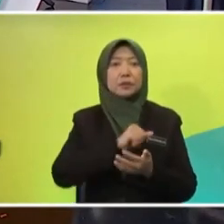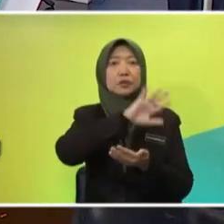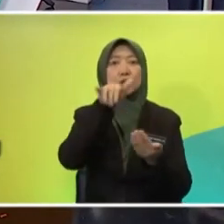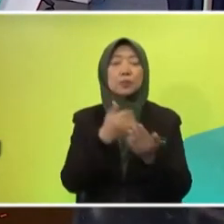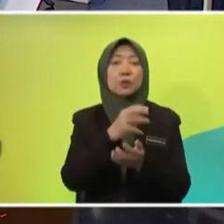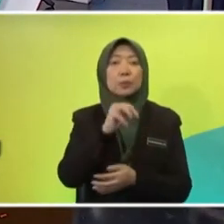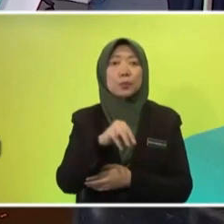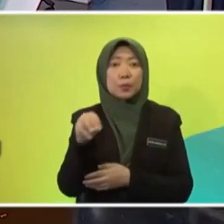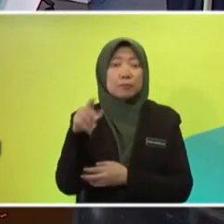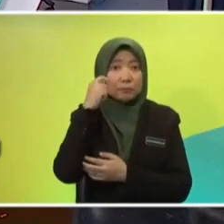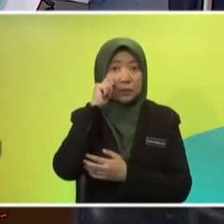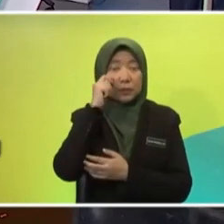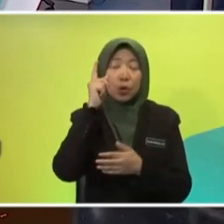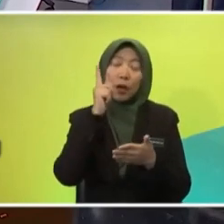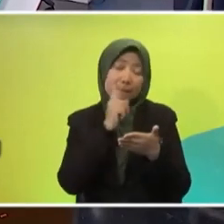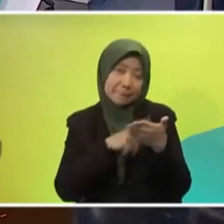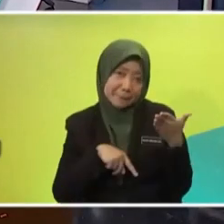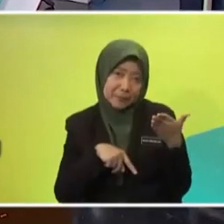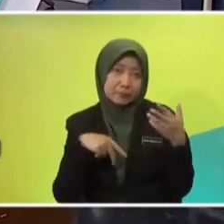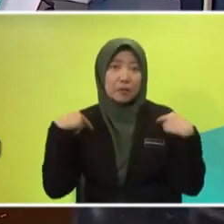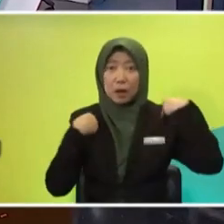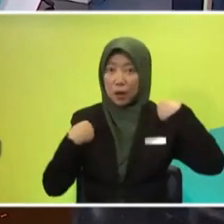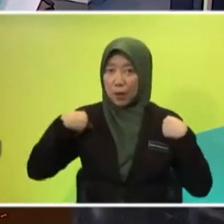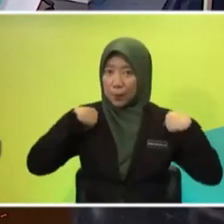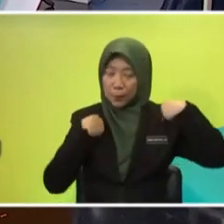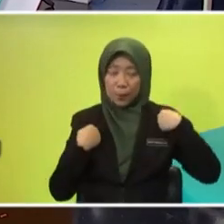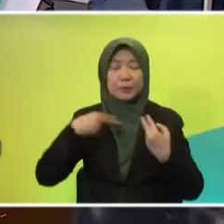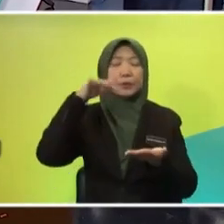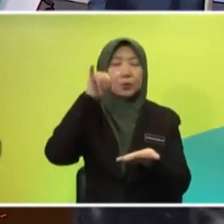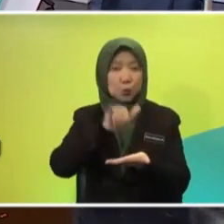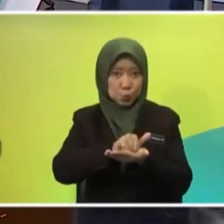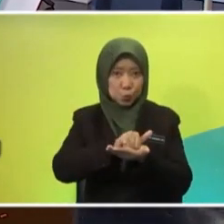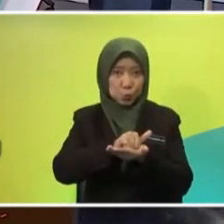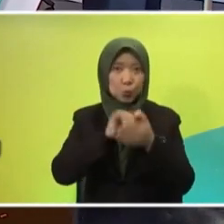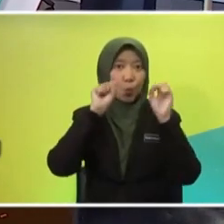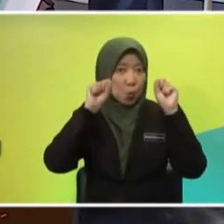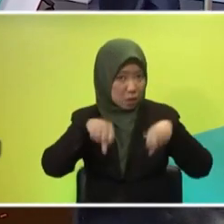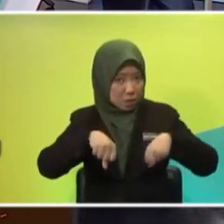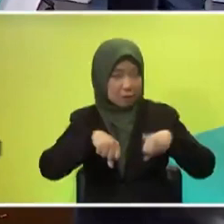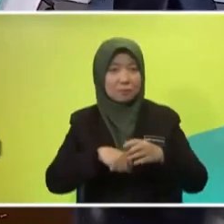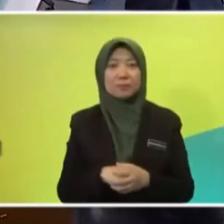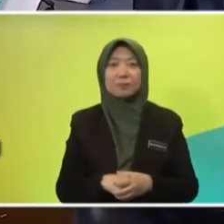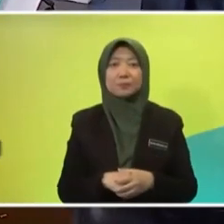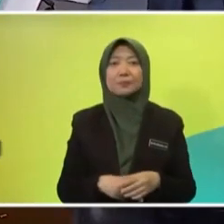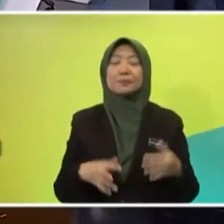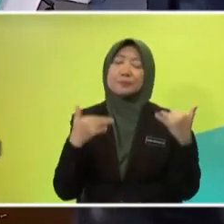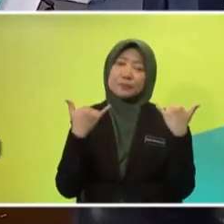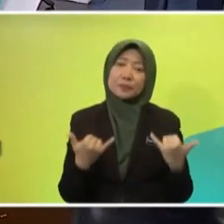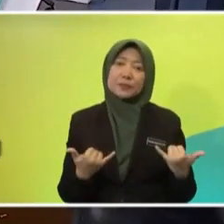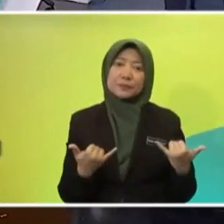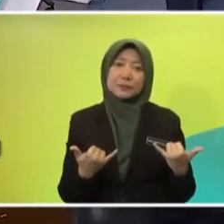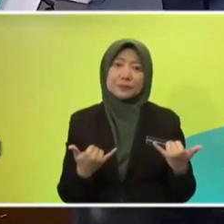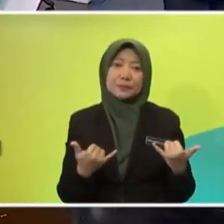cuba meneka siapa apakah haiwan yang cikgu maksudkan. Okey. Sekarang ni, okey, kita